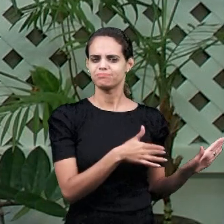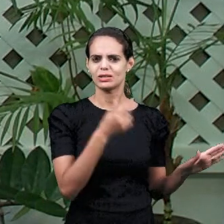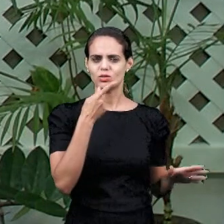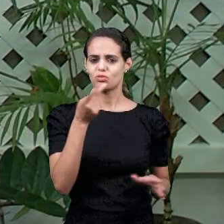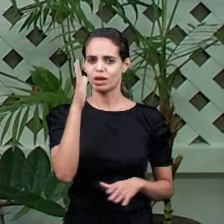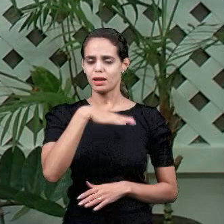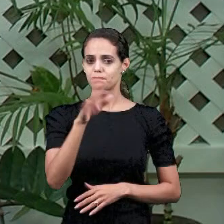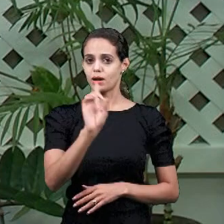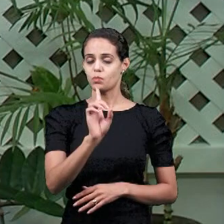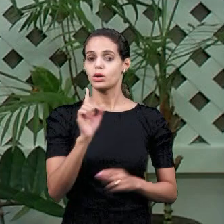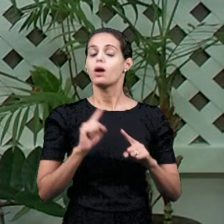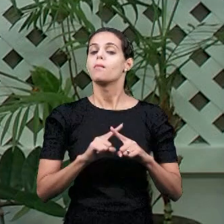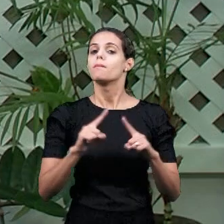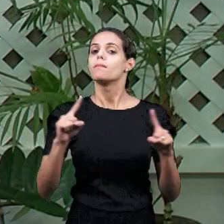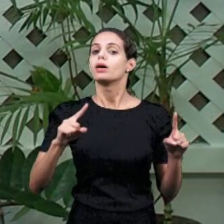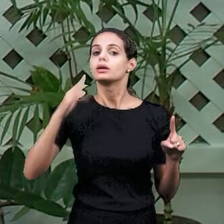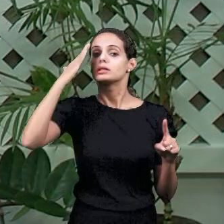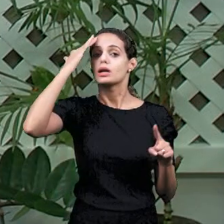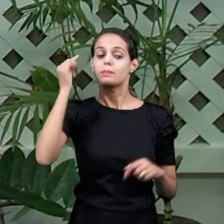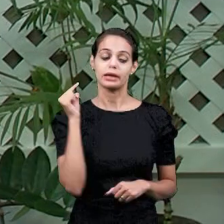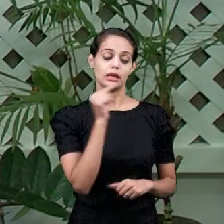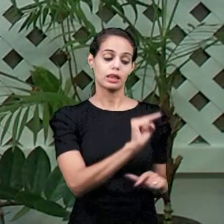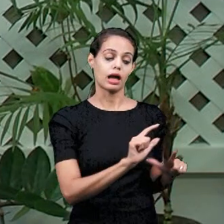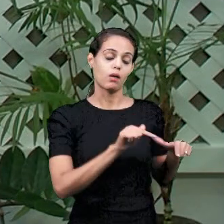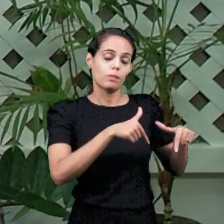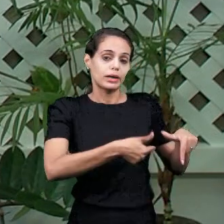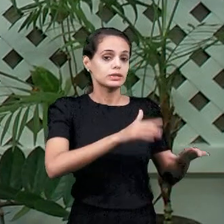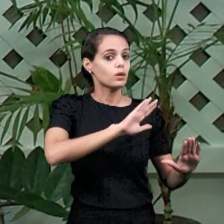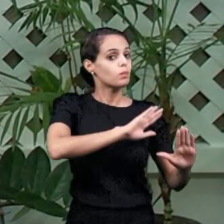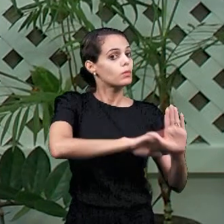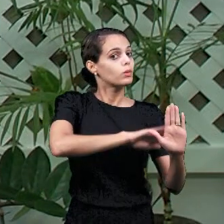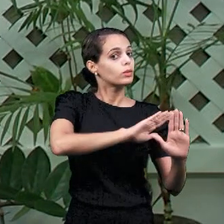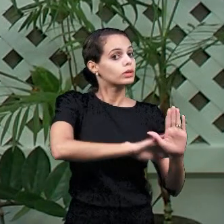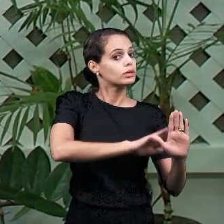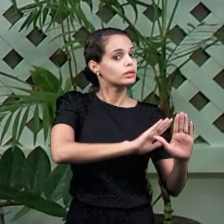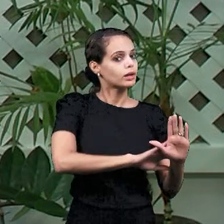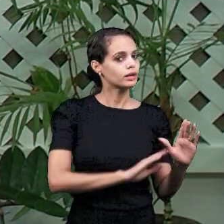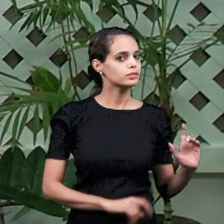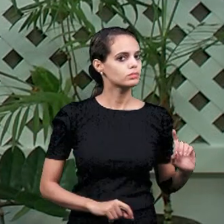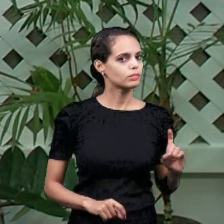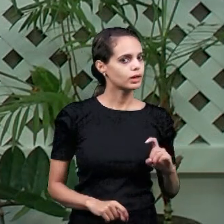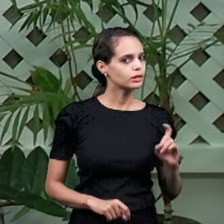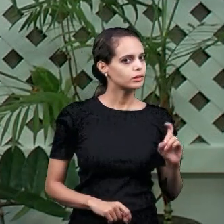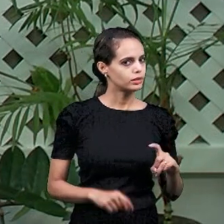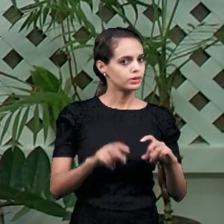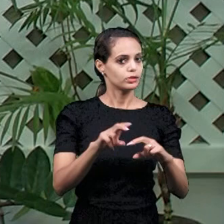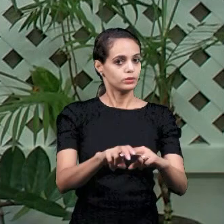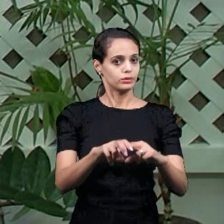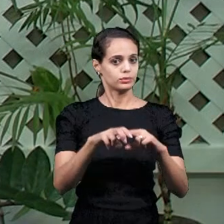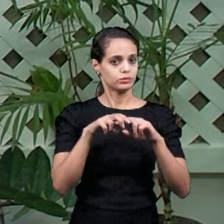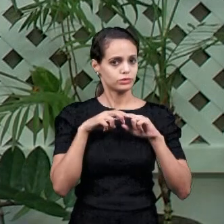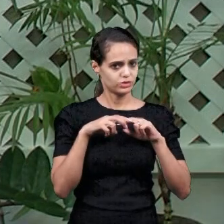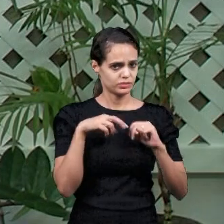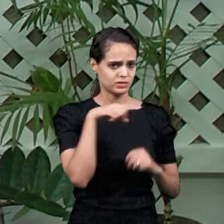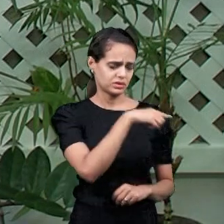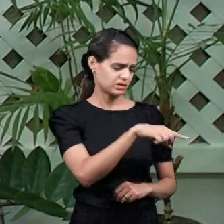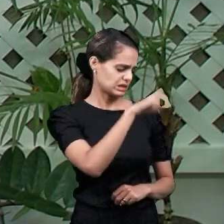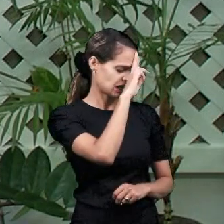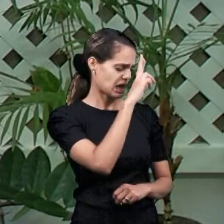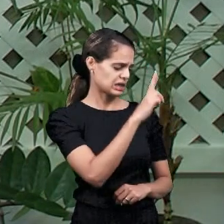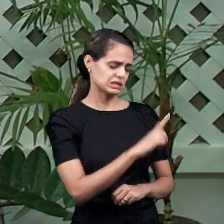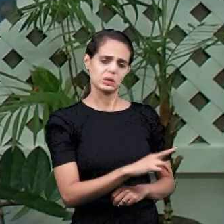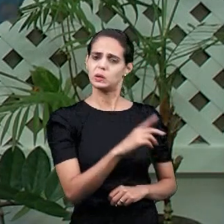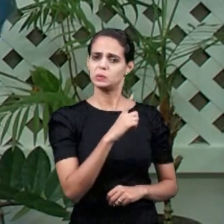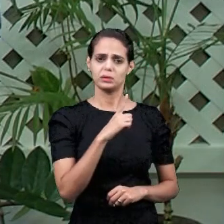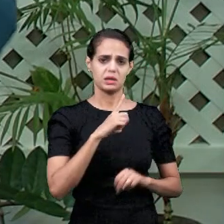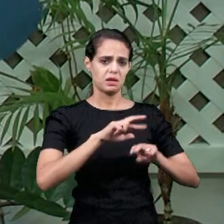Qu'est-ce qui est en train d'opérer derrière tout cela? Et les raisons, tous ont des raisons. Parce que l'opération de l'erreur donne